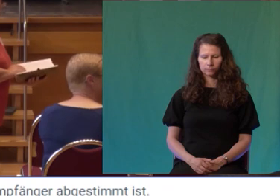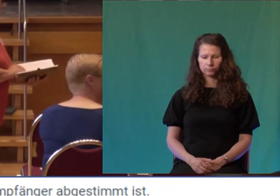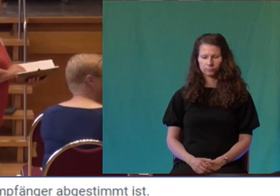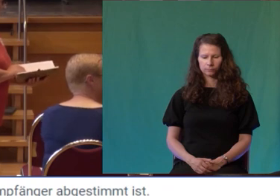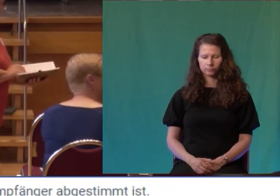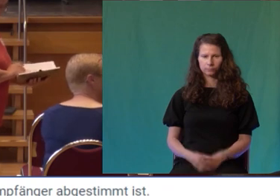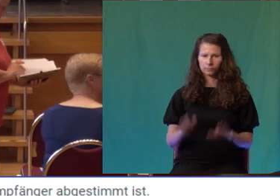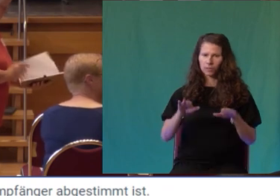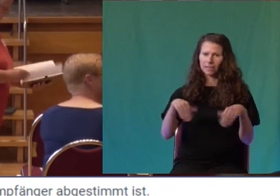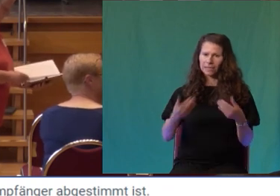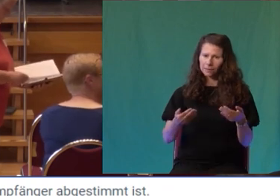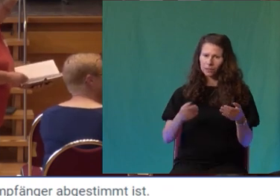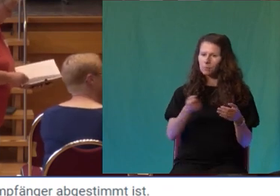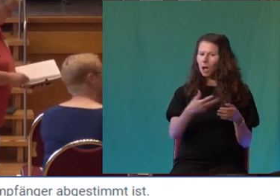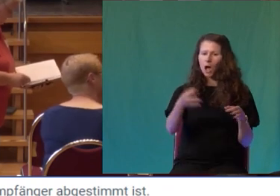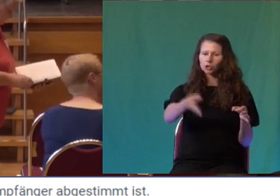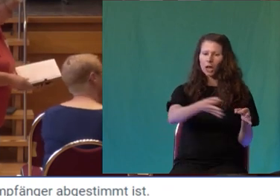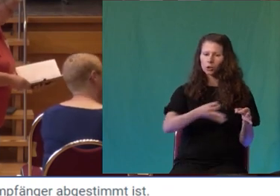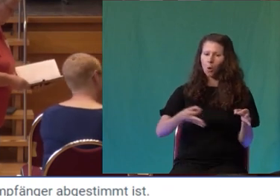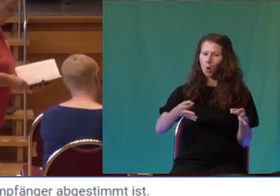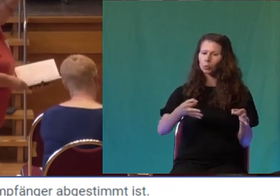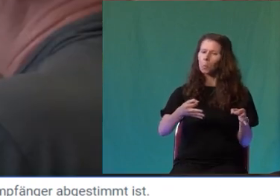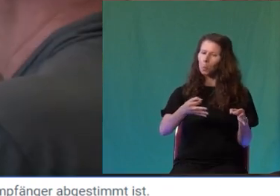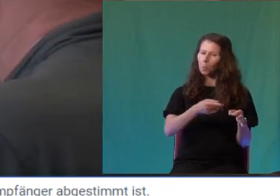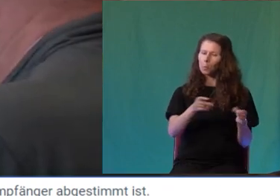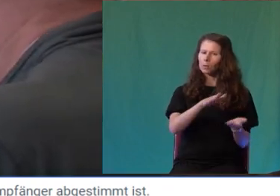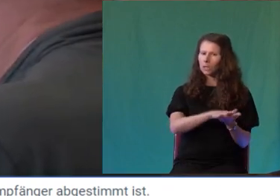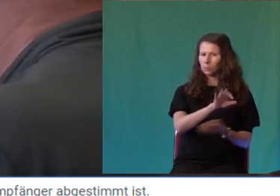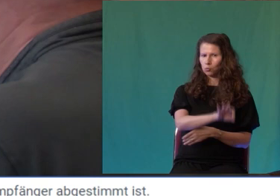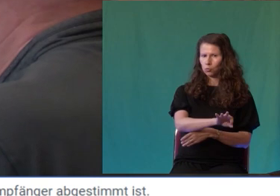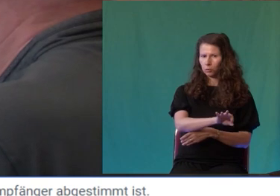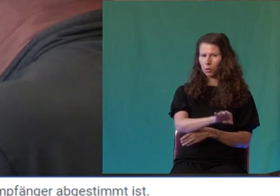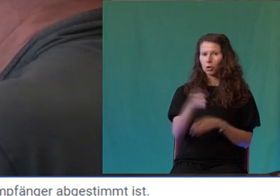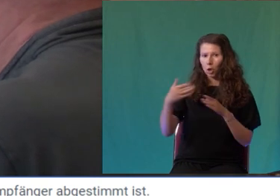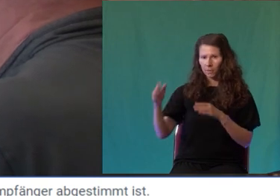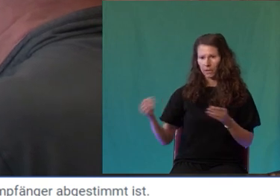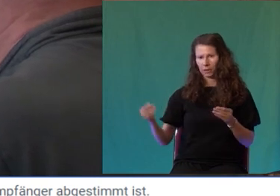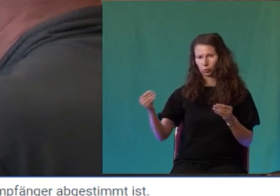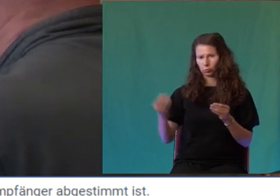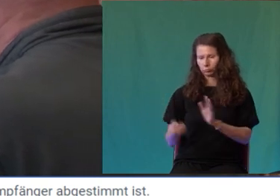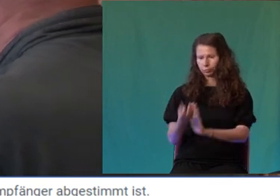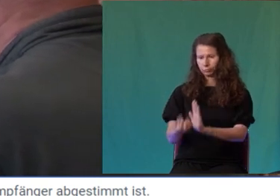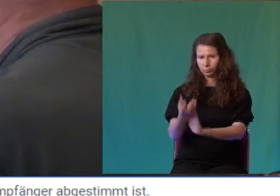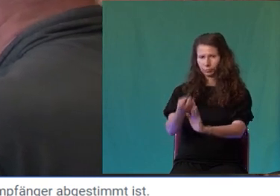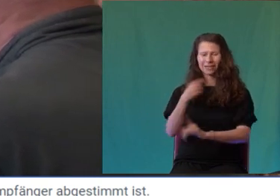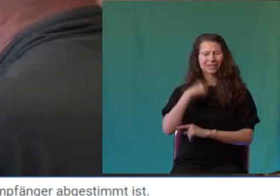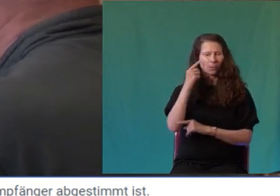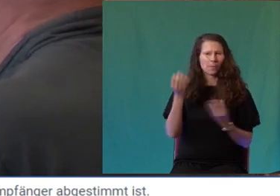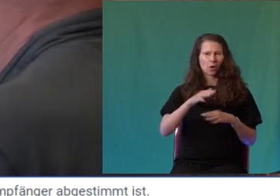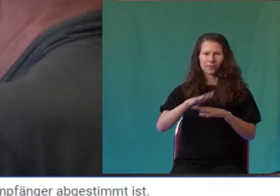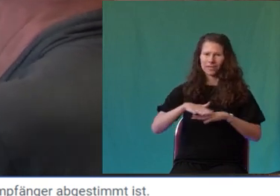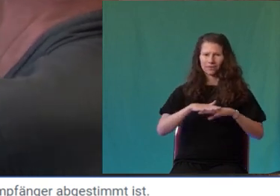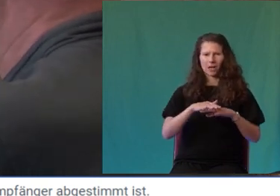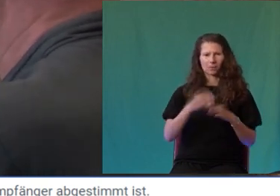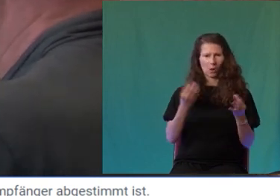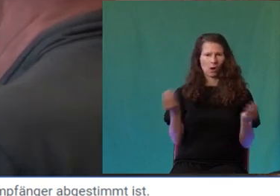auch funktionieren diese sagen Leistung erbringen und es entstehen noch weitere und ich glaube wir brauchen so eine Art Vernetzung und Austausch ne